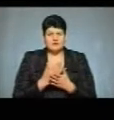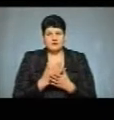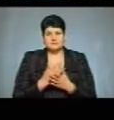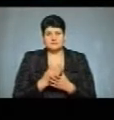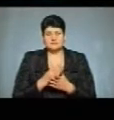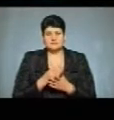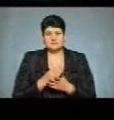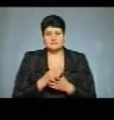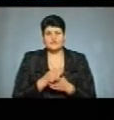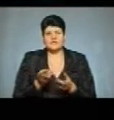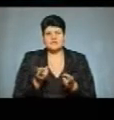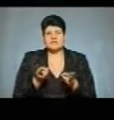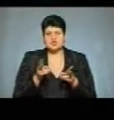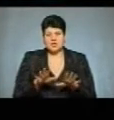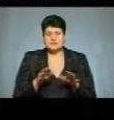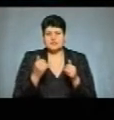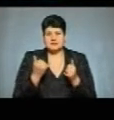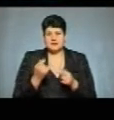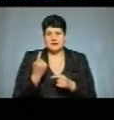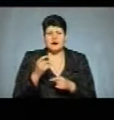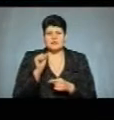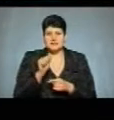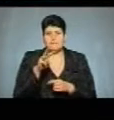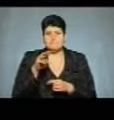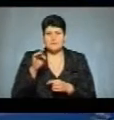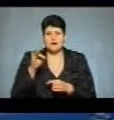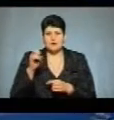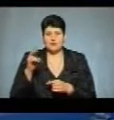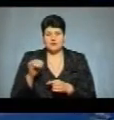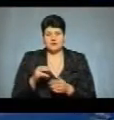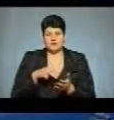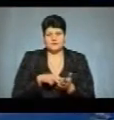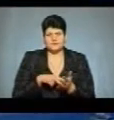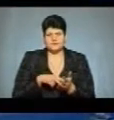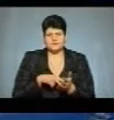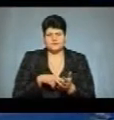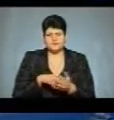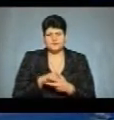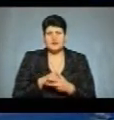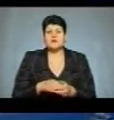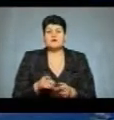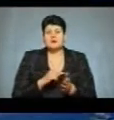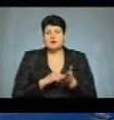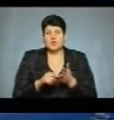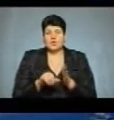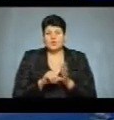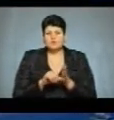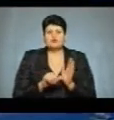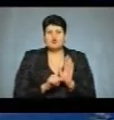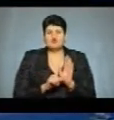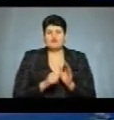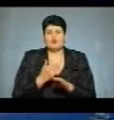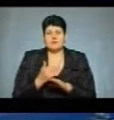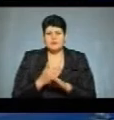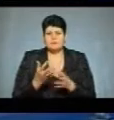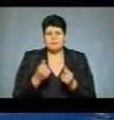ним і залишається зараз. Меркушина Анастасія у нас на стійці. Зазначу, участь у 6-му етапі Кубку світу з